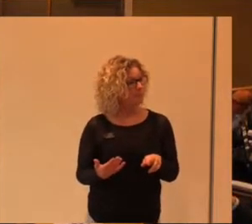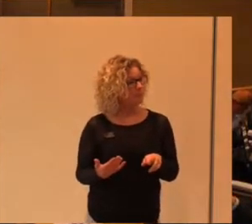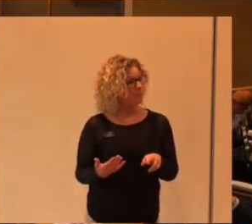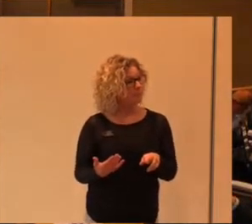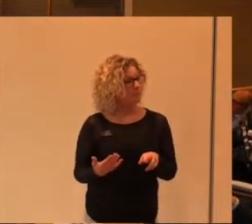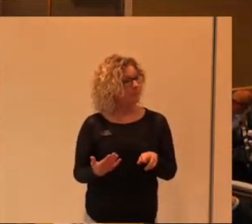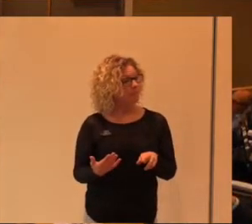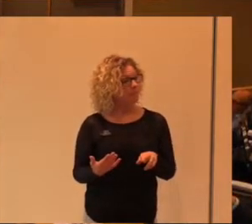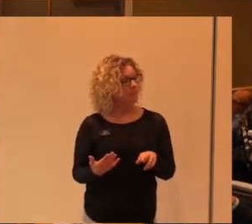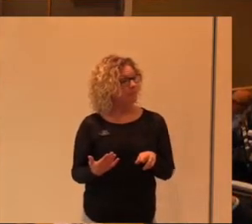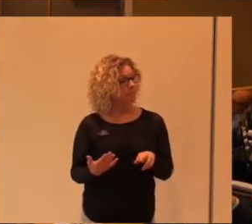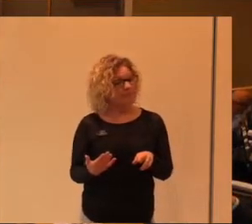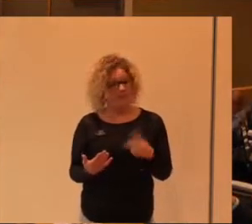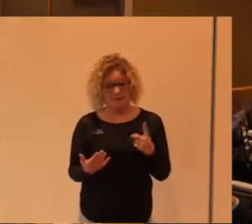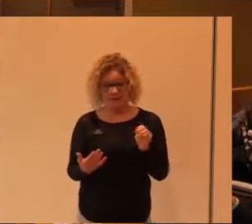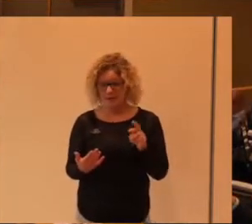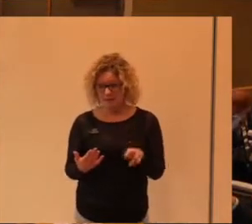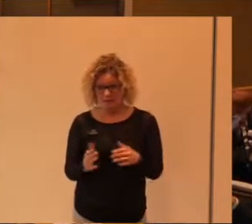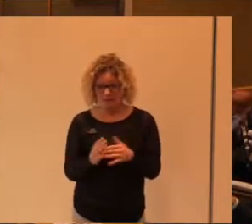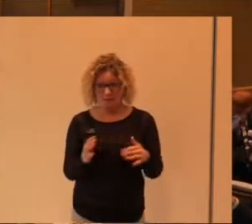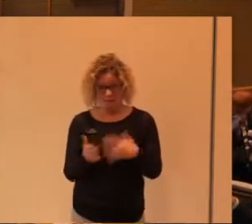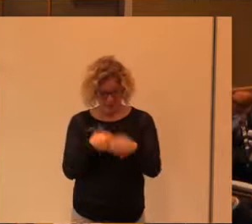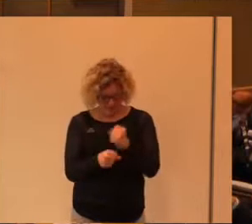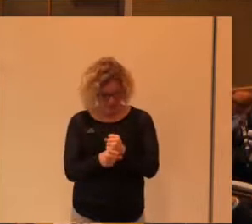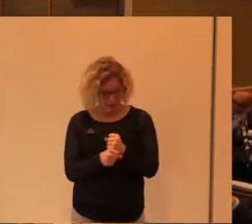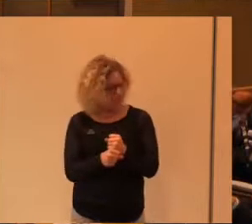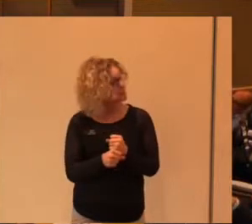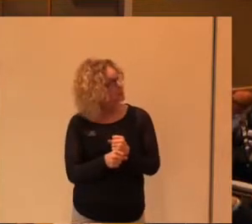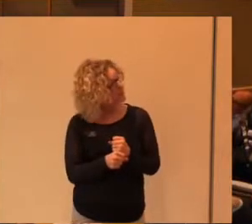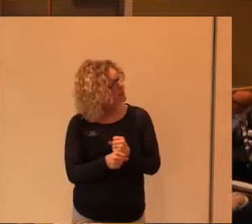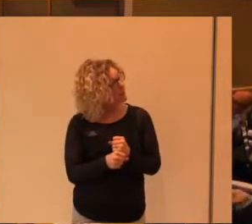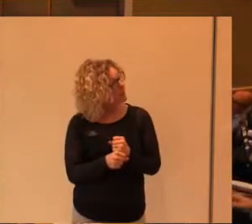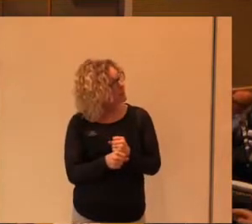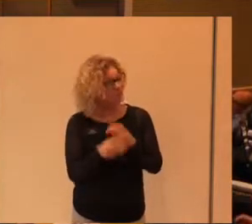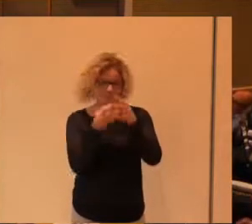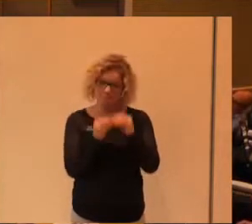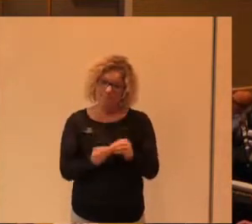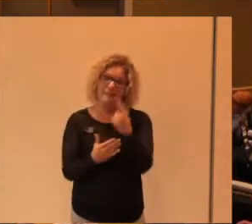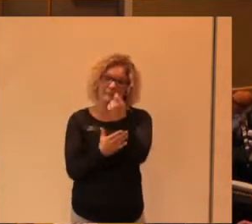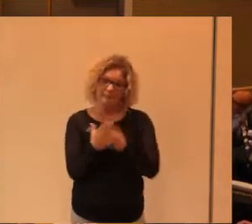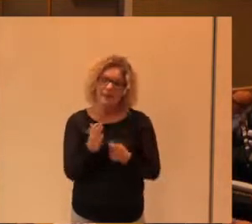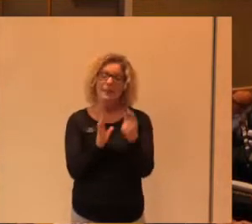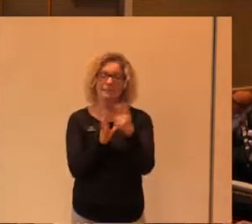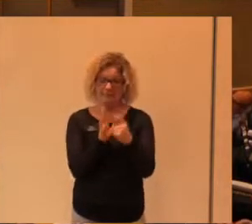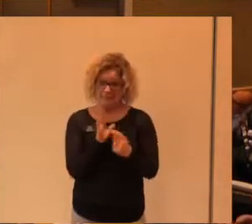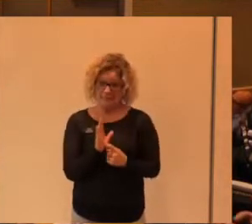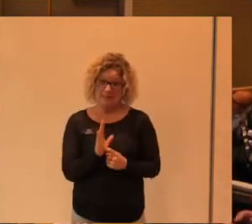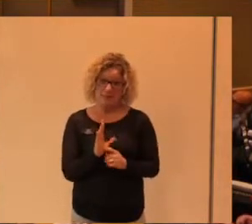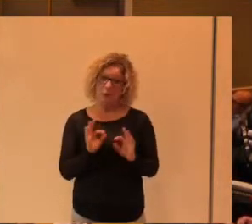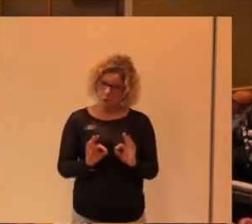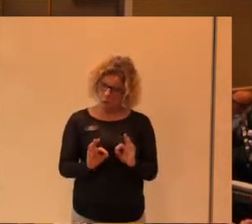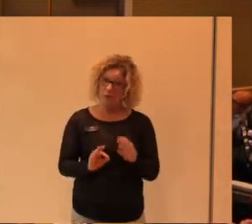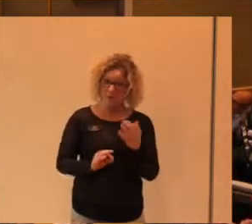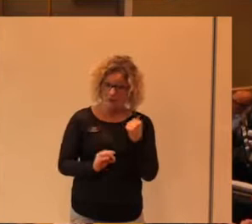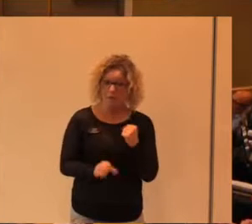till, från Storbritannien. Där man har tagit fram designprinciper för hur man kan